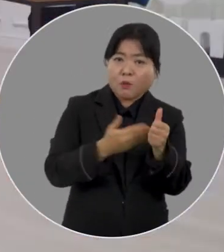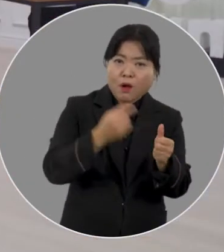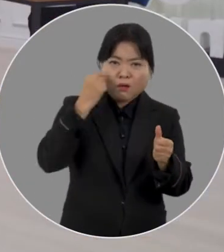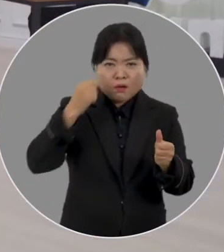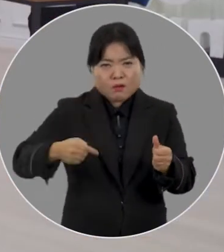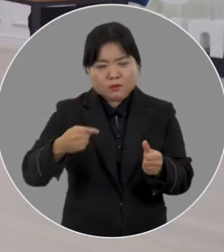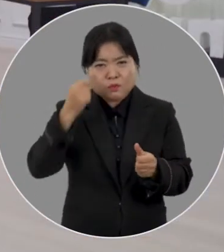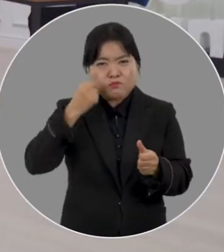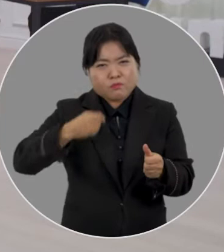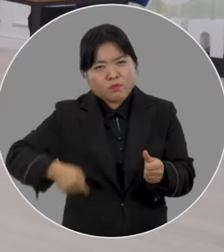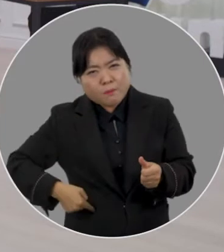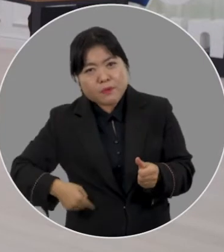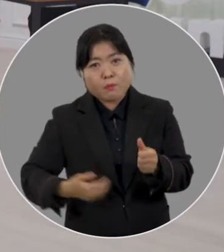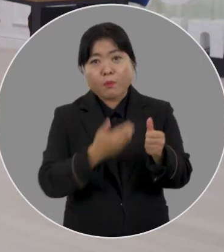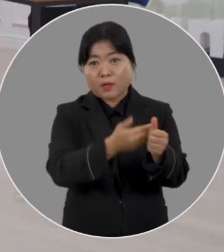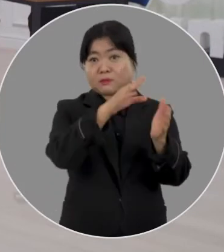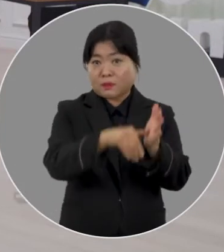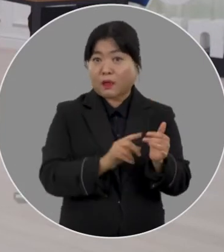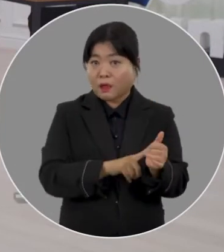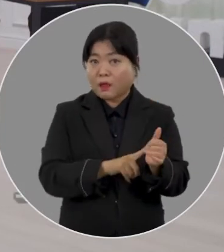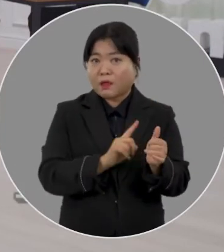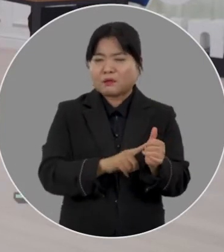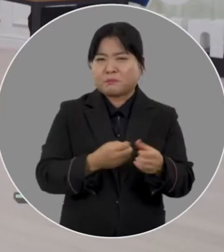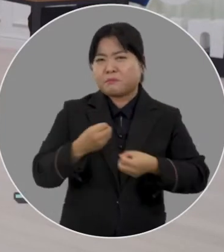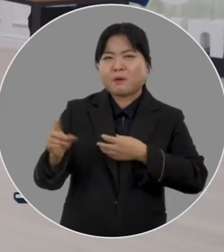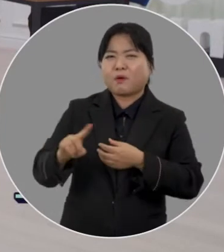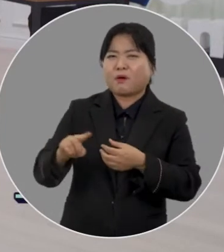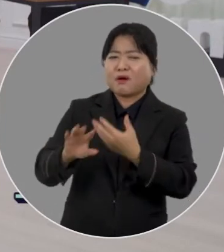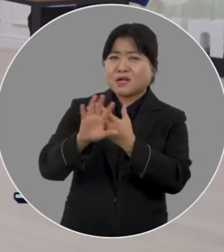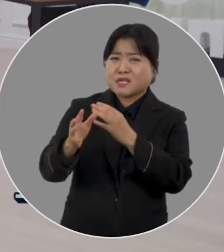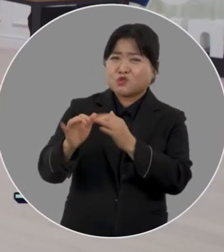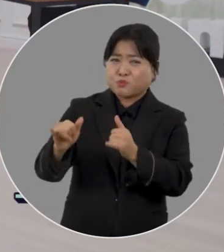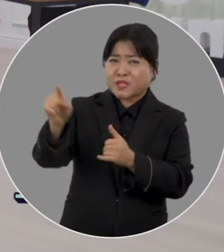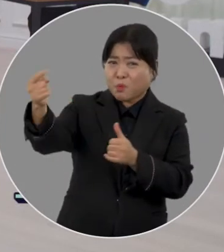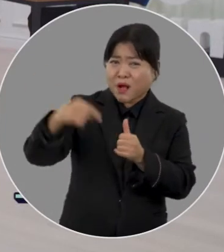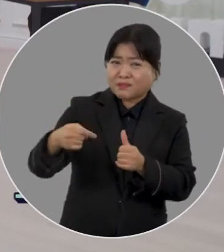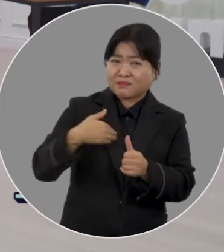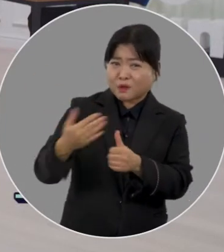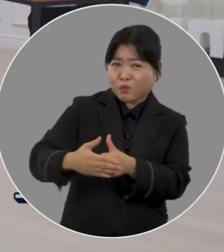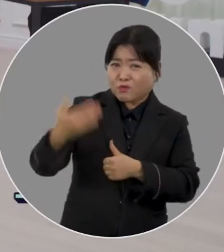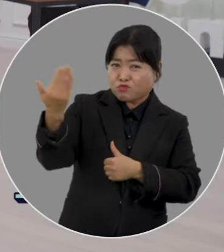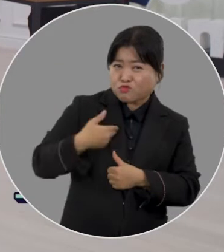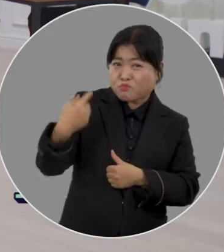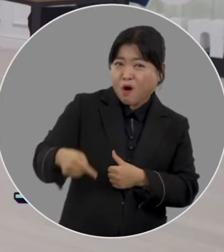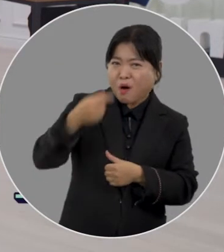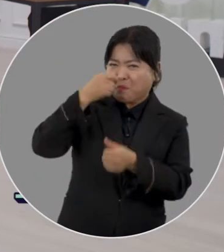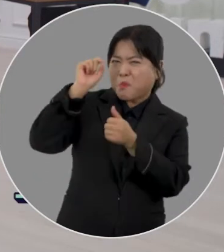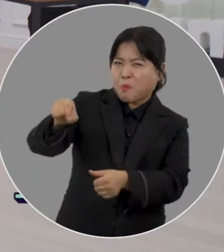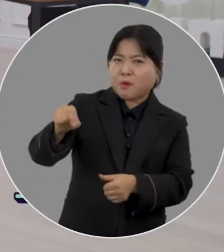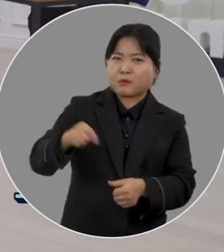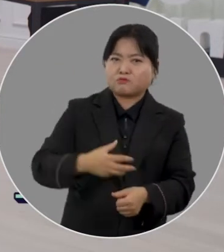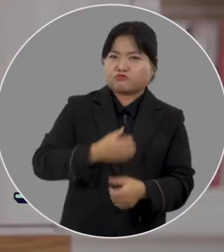때 본인의 진술에 의하면 그게 모멸감과 충격에서 벗어날 수 없었다. 자기가 그토록